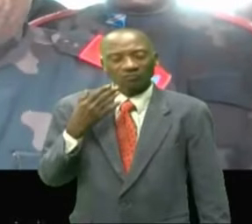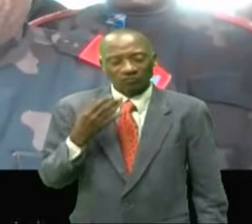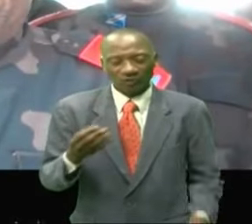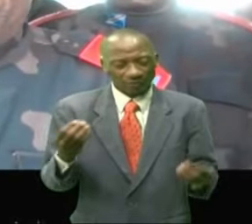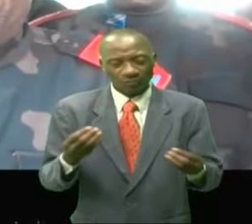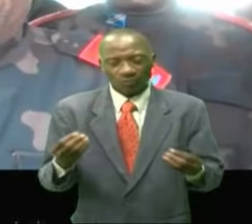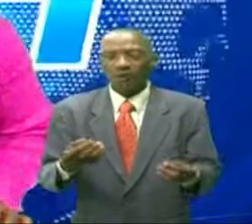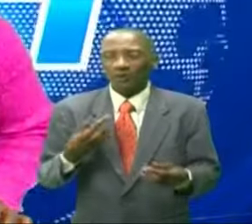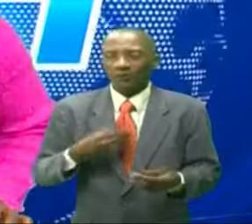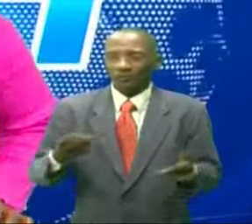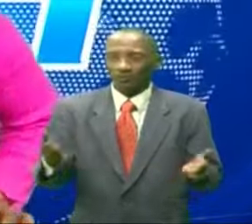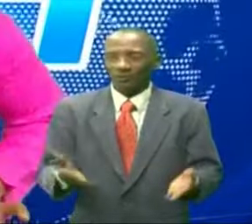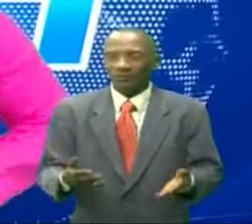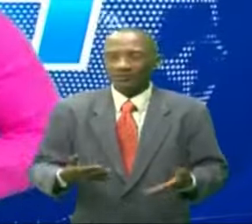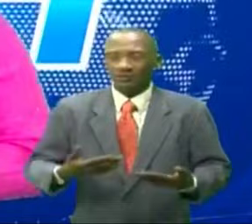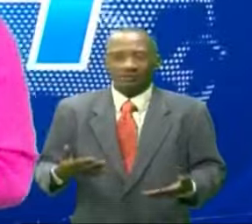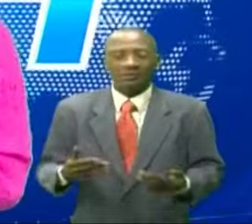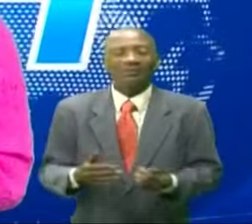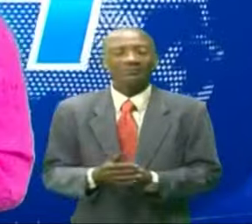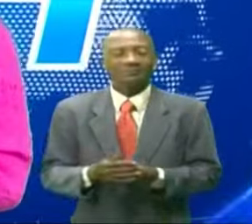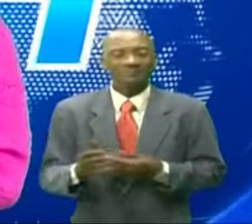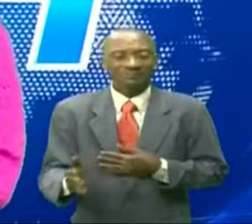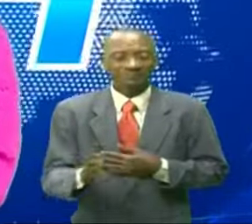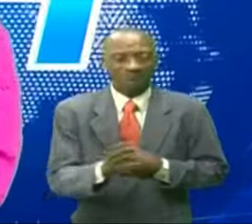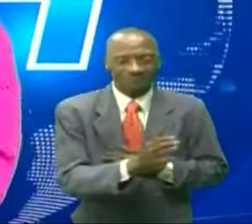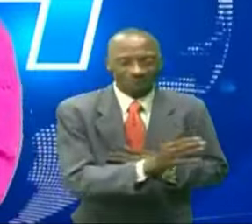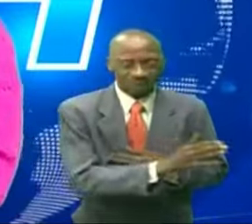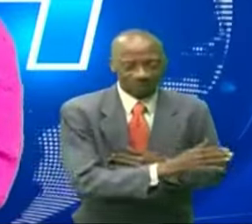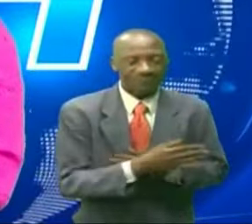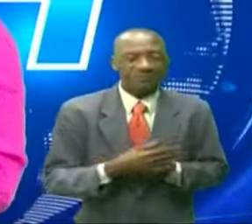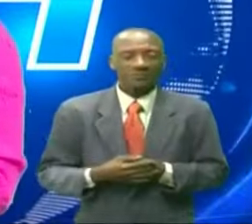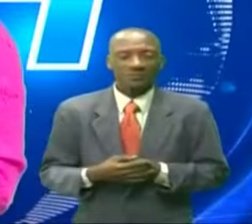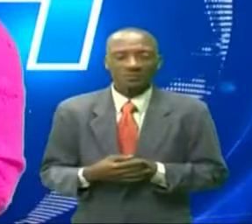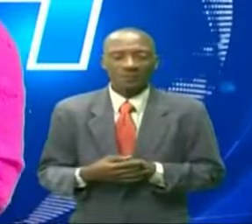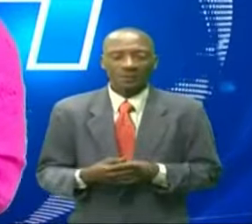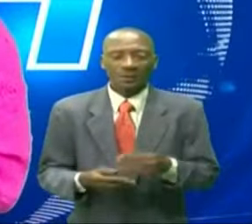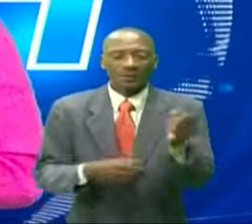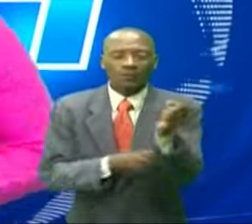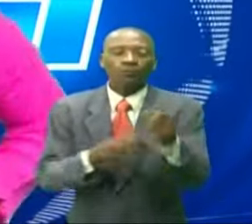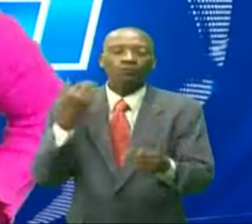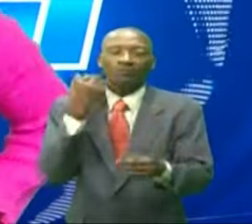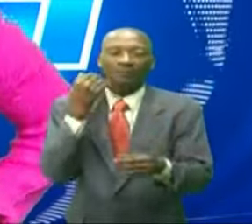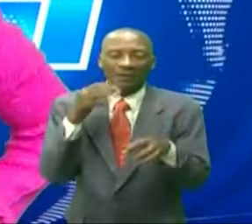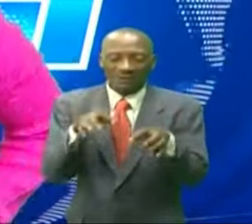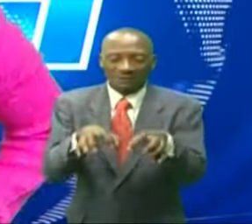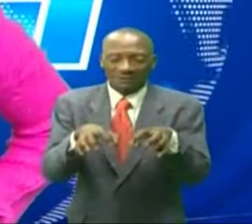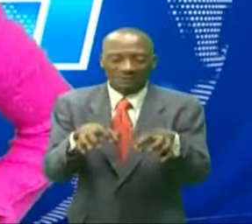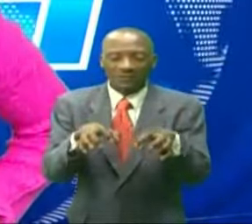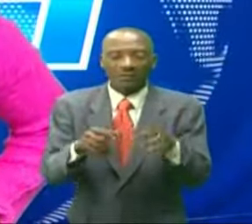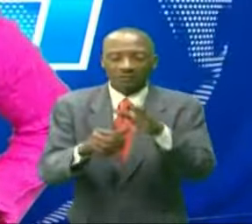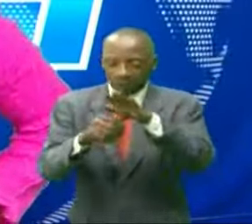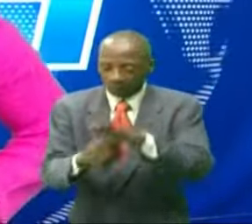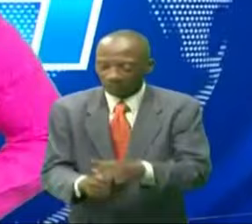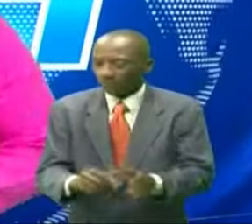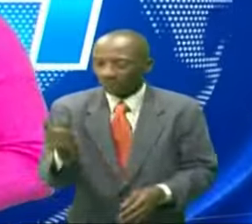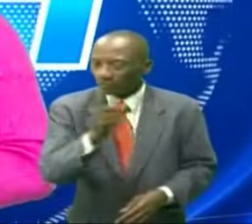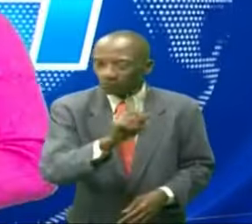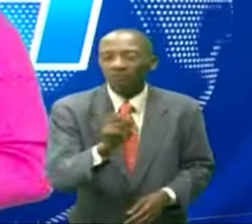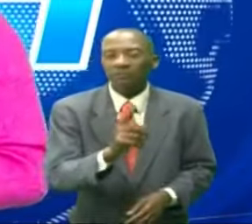soins. Non à la discrimination des lépreux, l'un des objectifs fixés en 2030